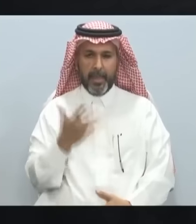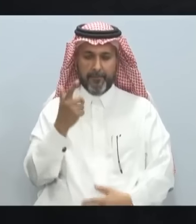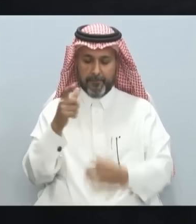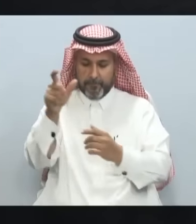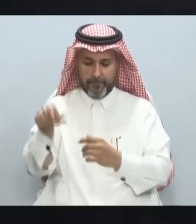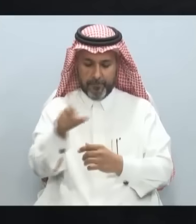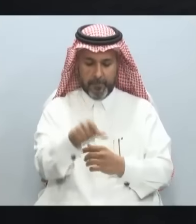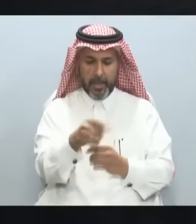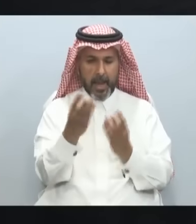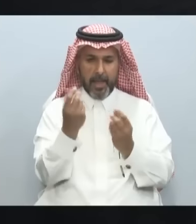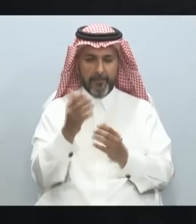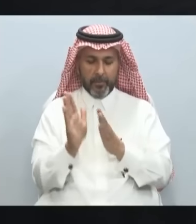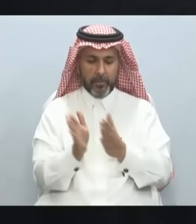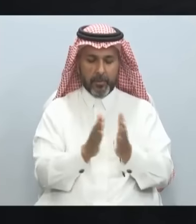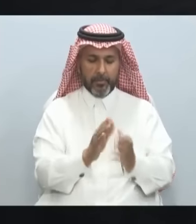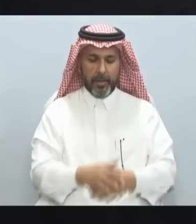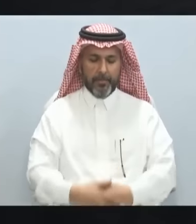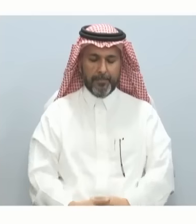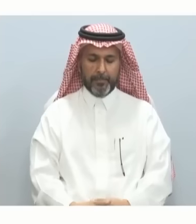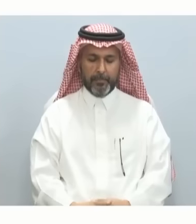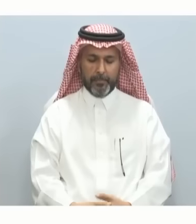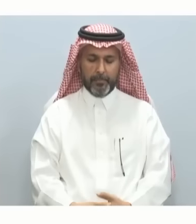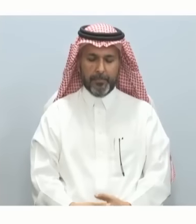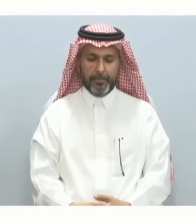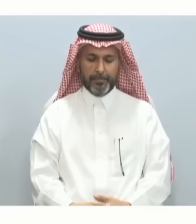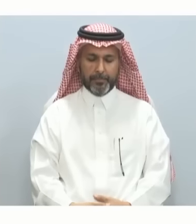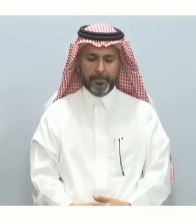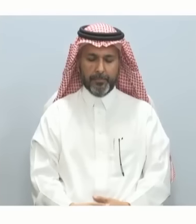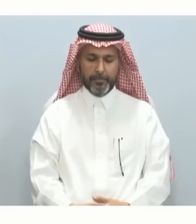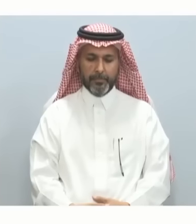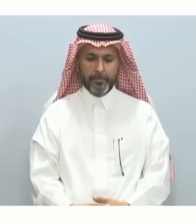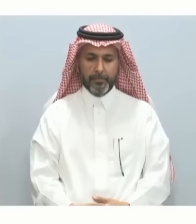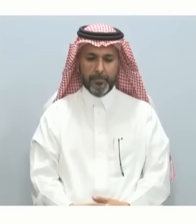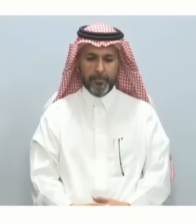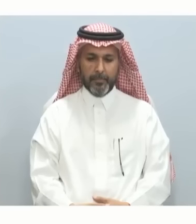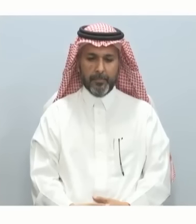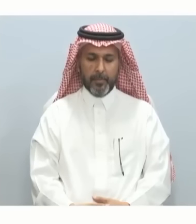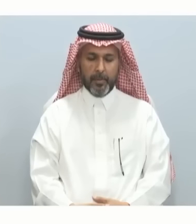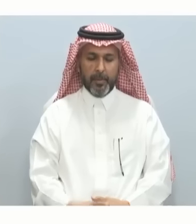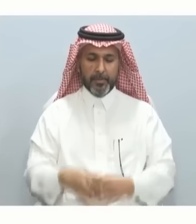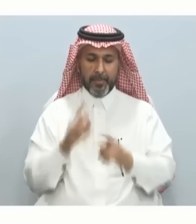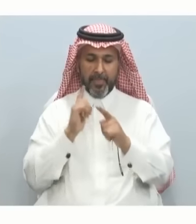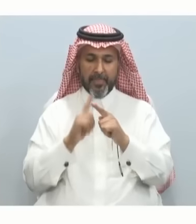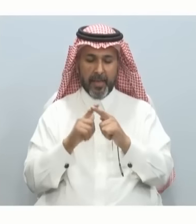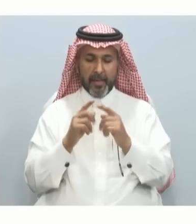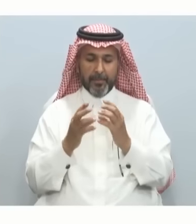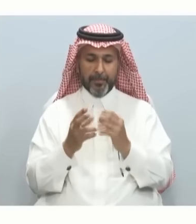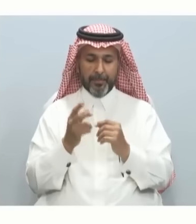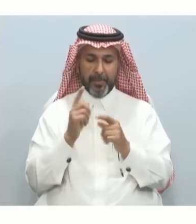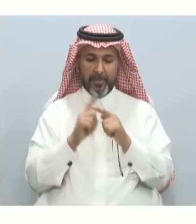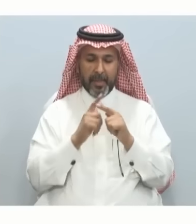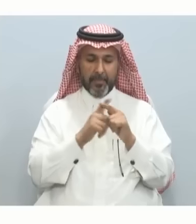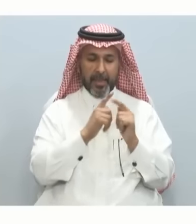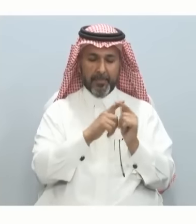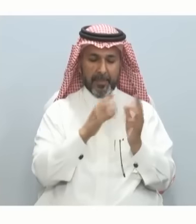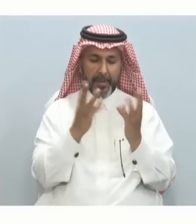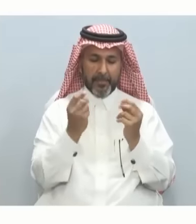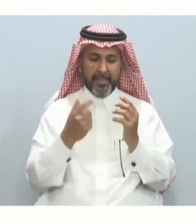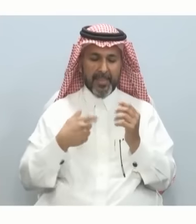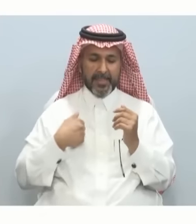الاعداد التي نضربها ببعض بعضها في بعض لنجد ناتج الضرب تسمى قواسم وهي